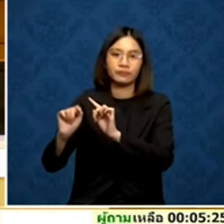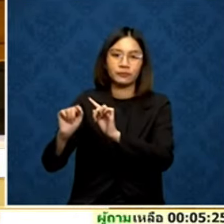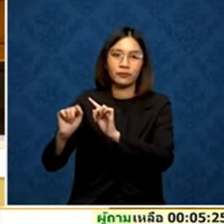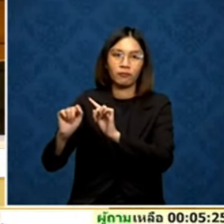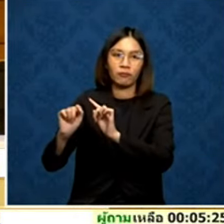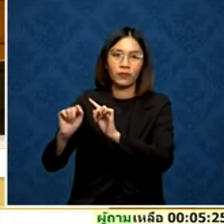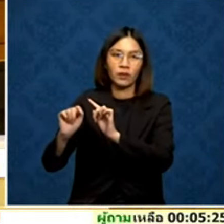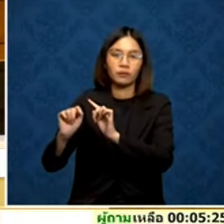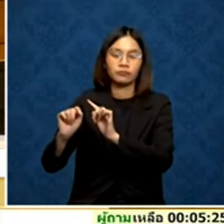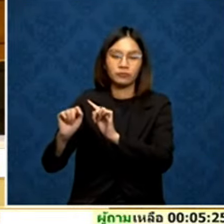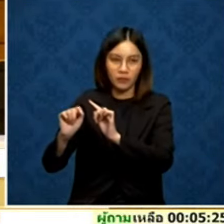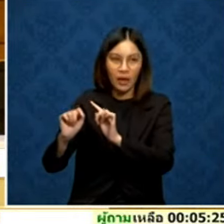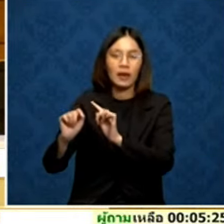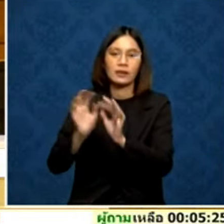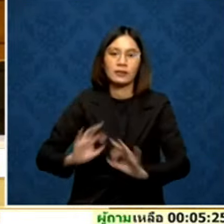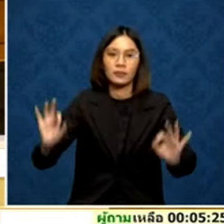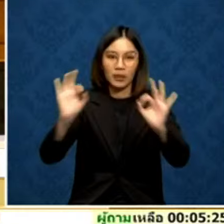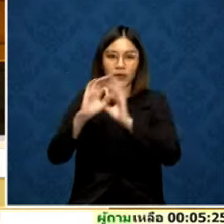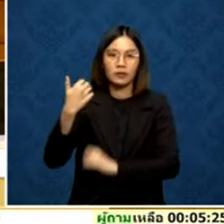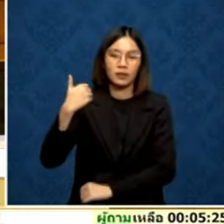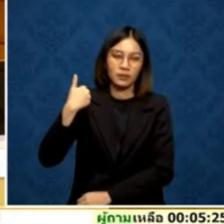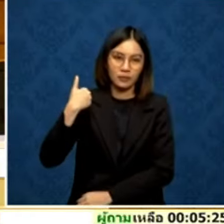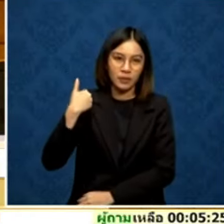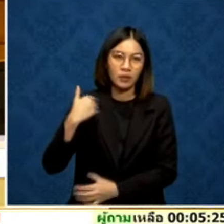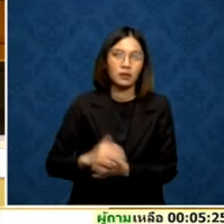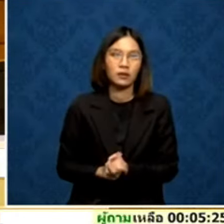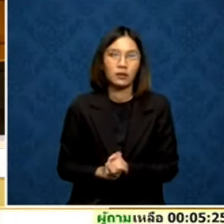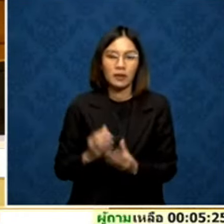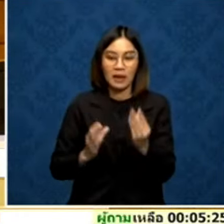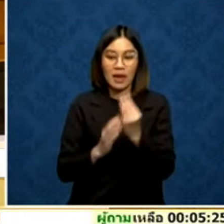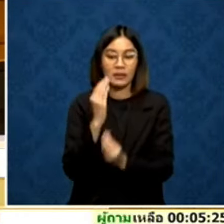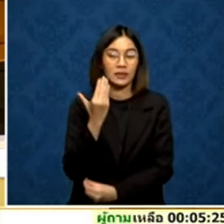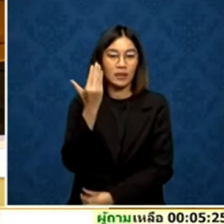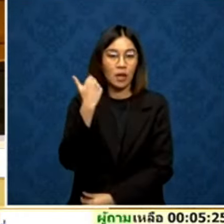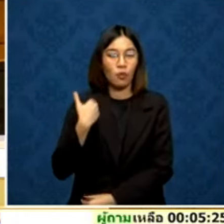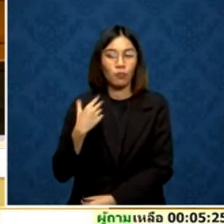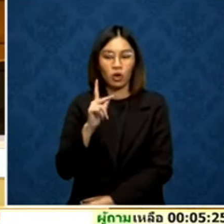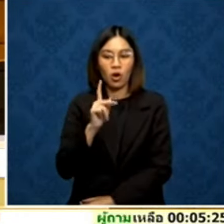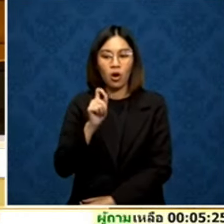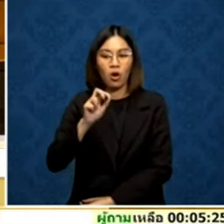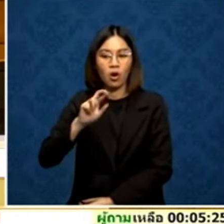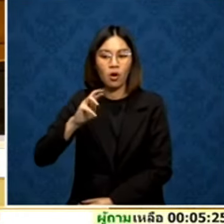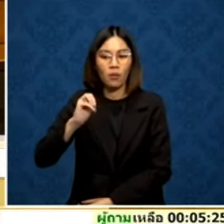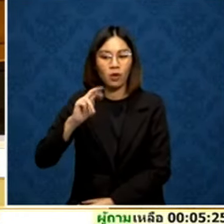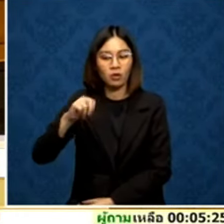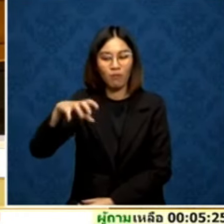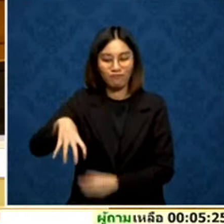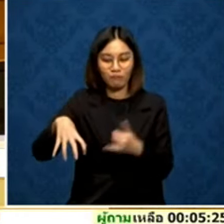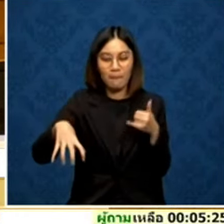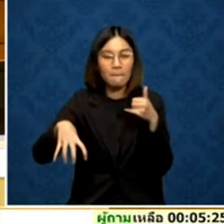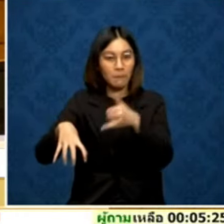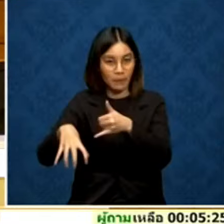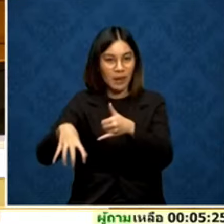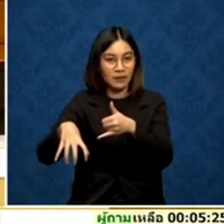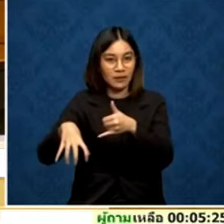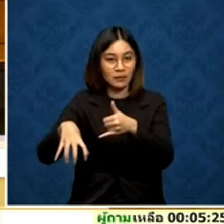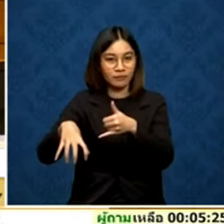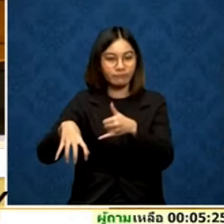งไปอยู่หน้างานจริงๆก็มีความสำคัญนะครับเมื่อต้นอาทิตย์ผมก็ไปที่กอรมน.มานะครับซึ่งเป็นหน่วยงาน